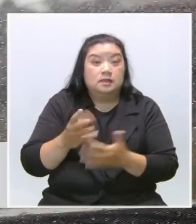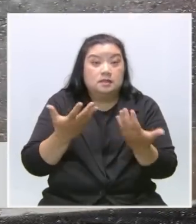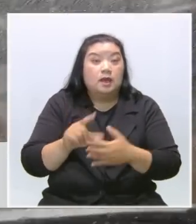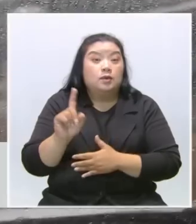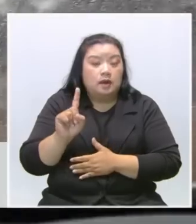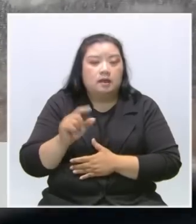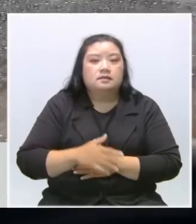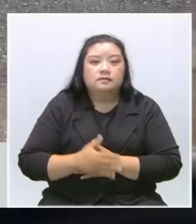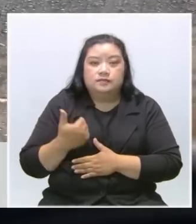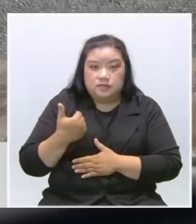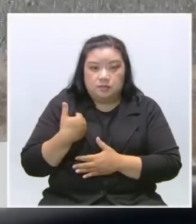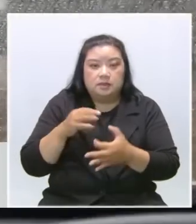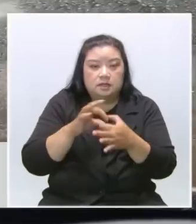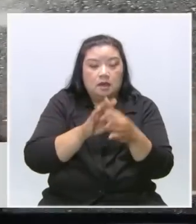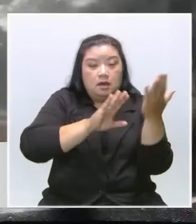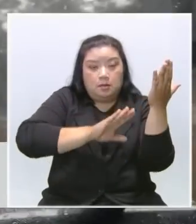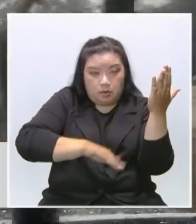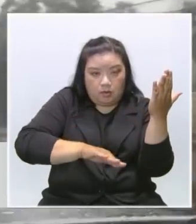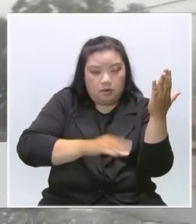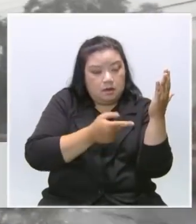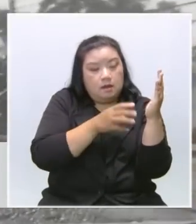ก็จะแผ่ปกคลุมประกตะวนออก